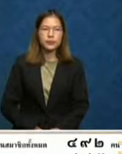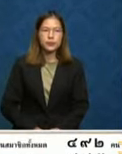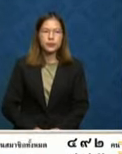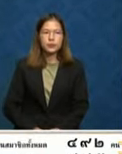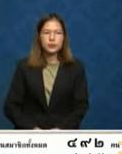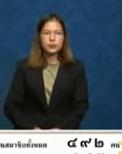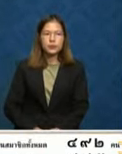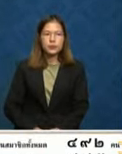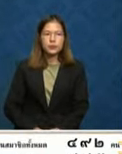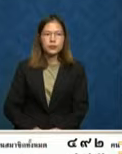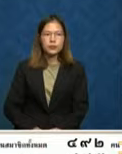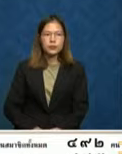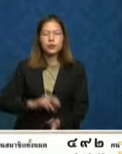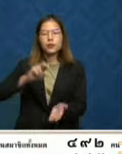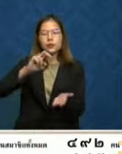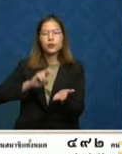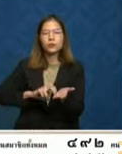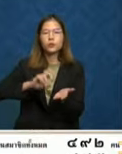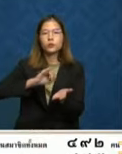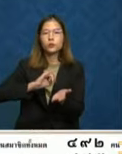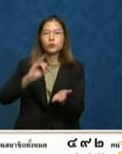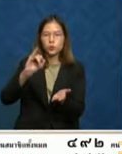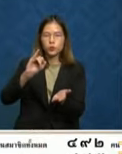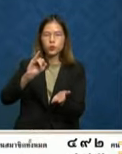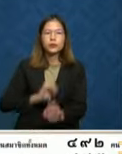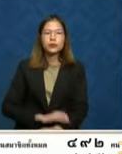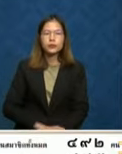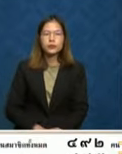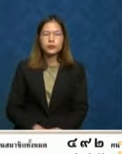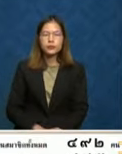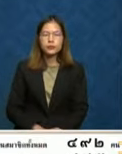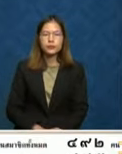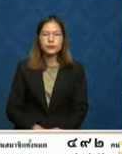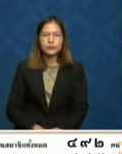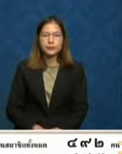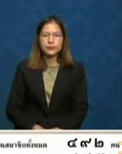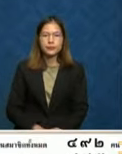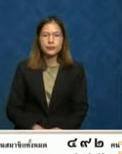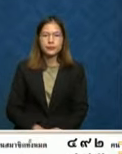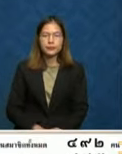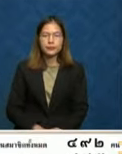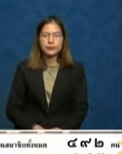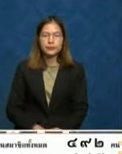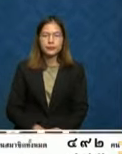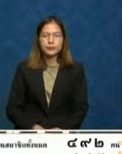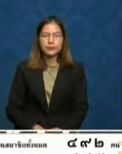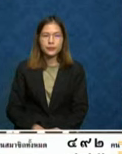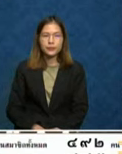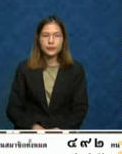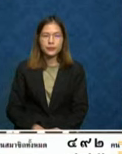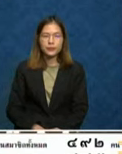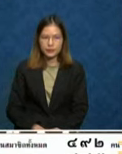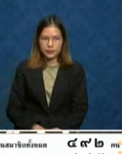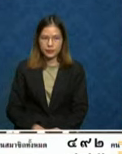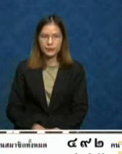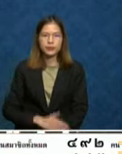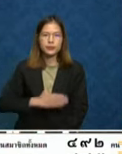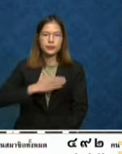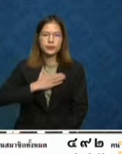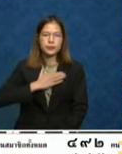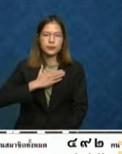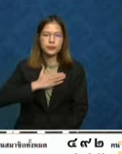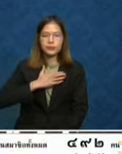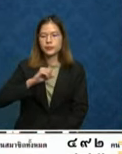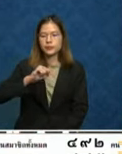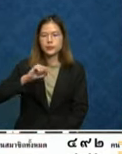ไปเชิญพรรคพลังประชารัฐครับเชิญครับเรียนท่านประธานสภาที่เคารพผมนายคทองใจสด